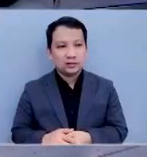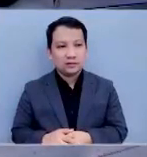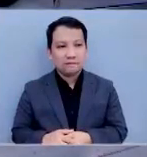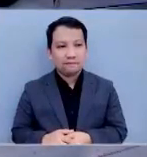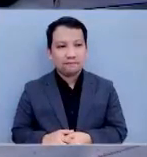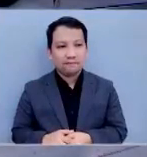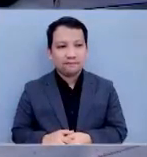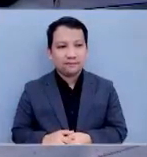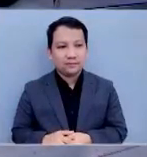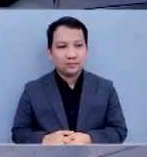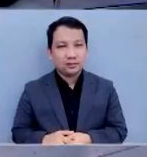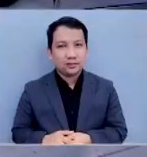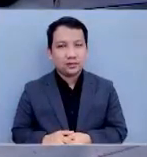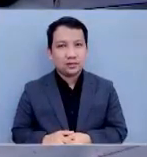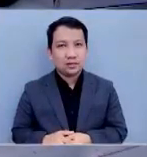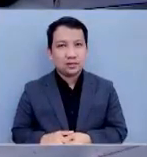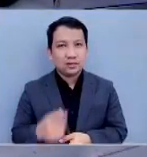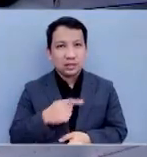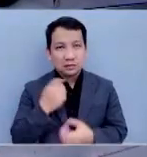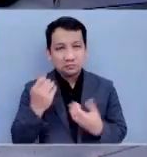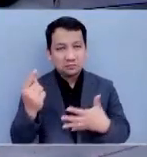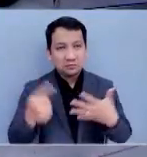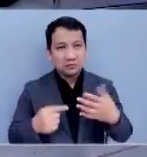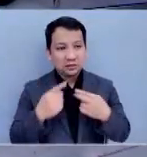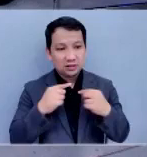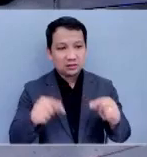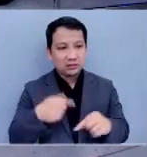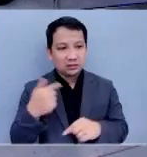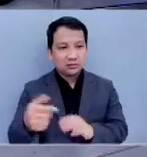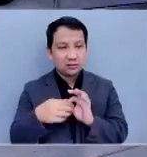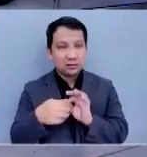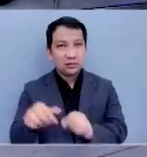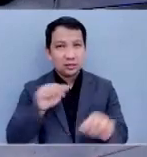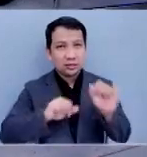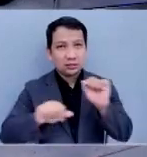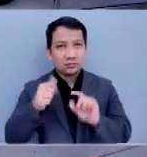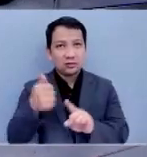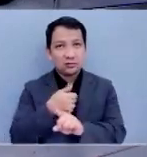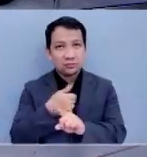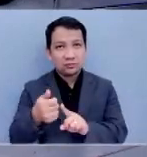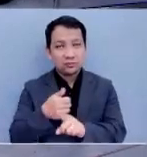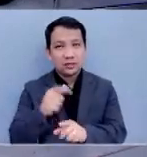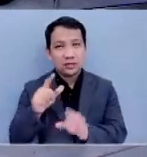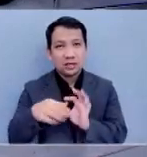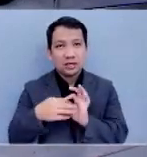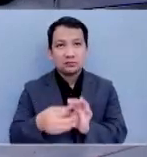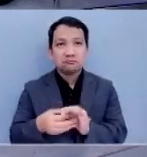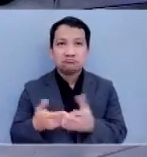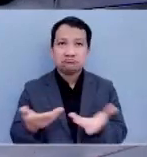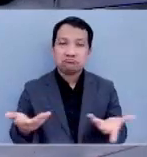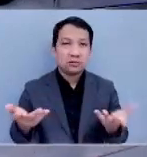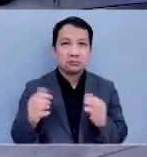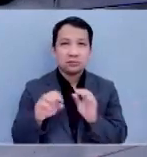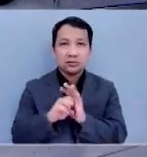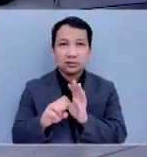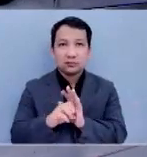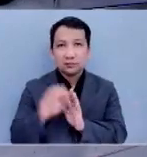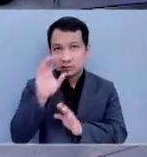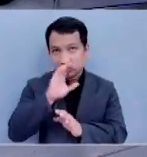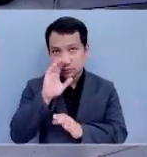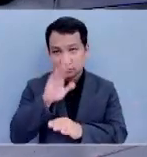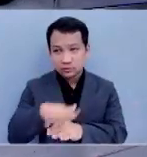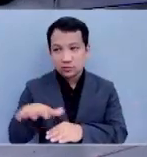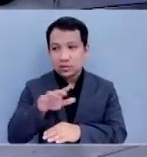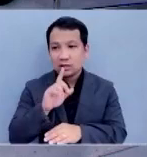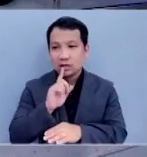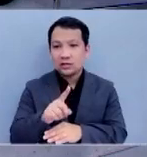Eh, Attorney, alam mo, marami rin tayong nababalitaan na mga animal abuse recently, no? For example, sa Cebu, meron din. Yung